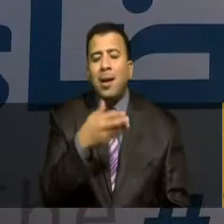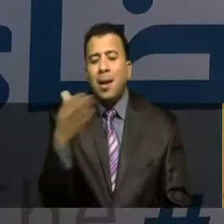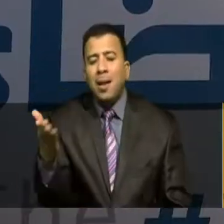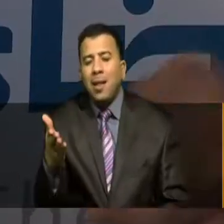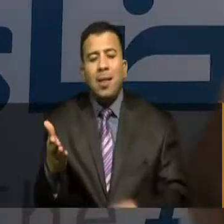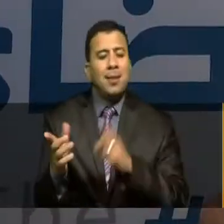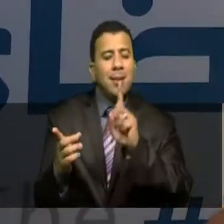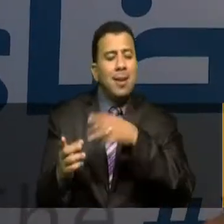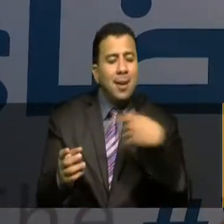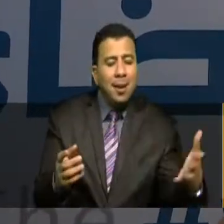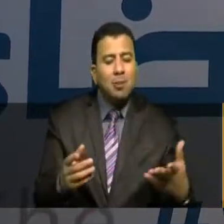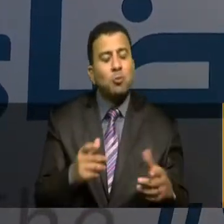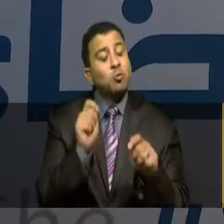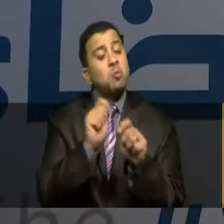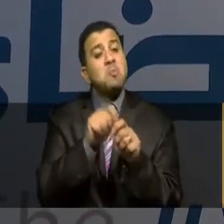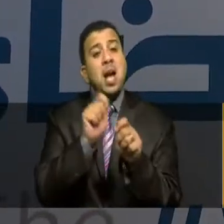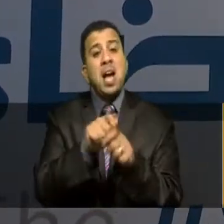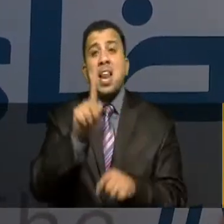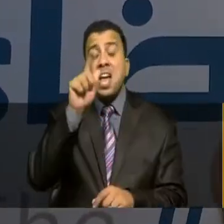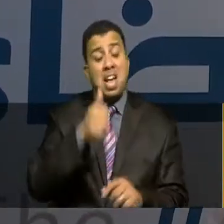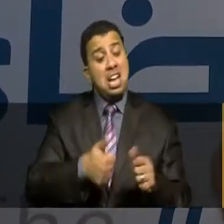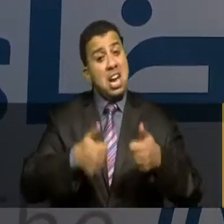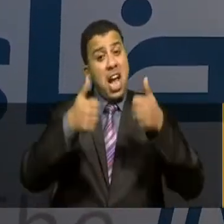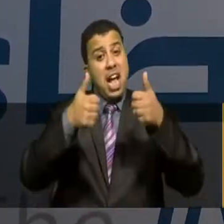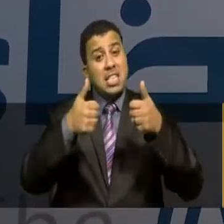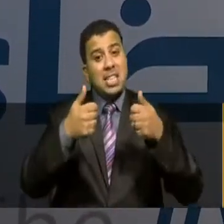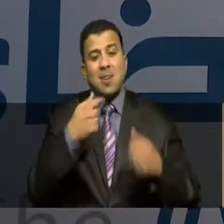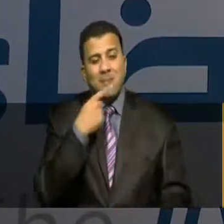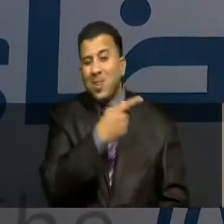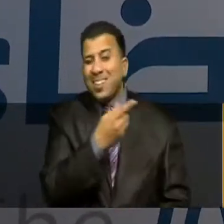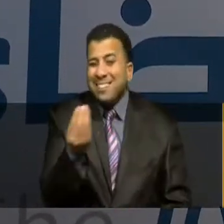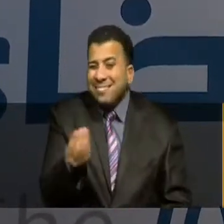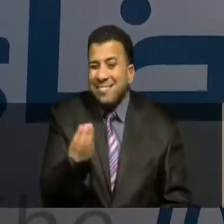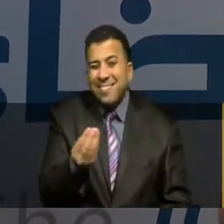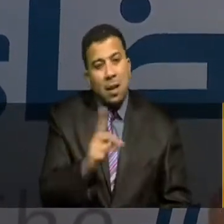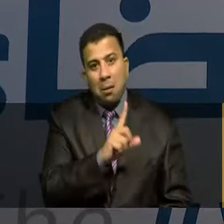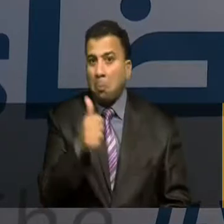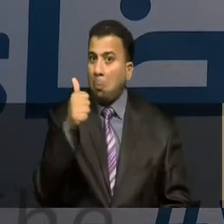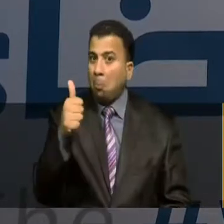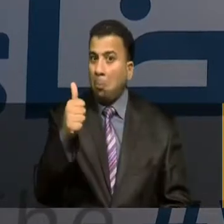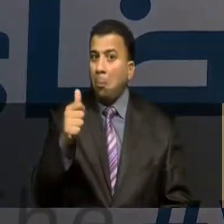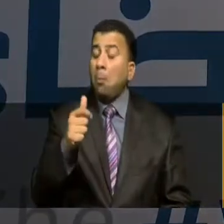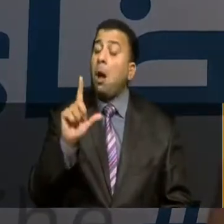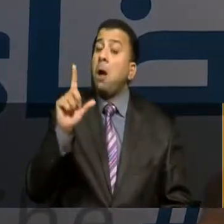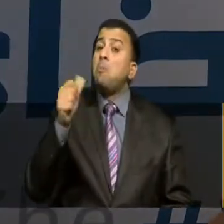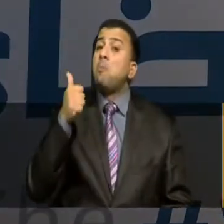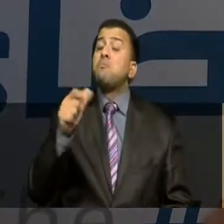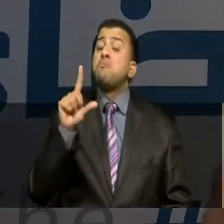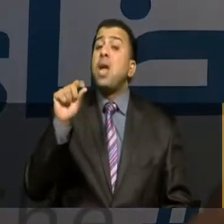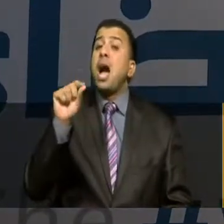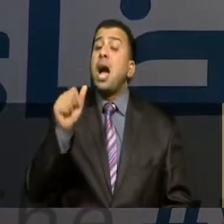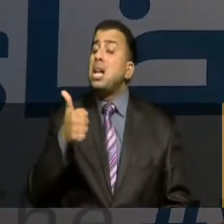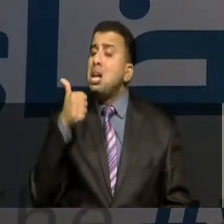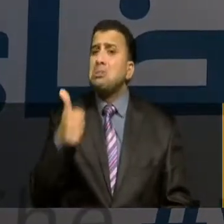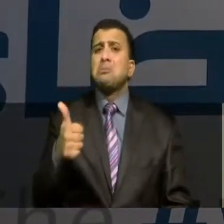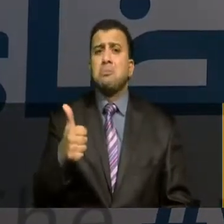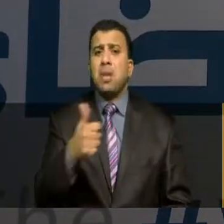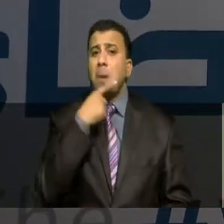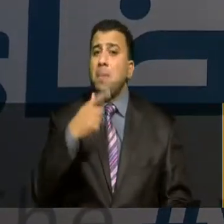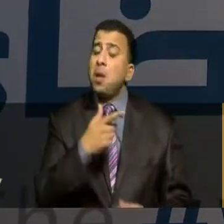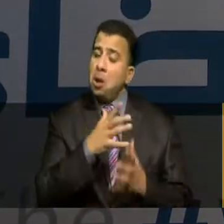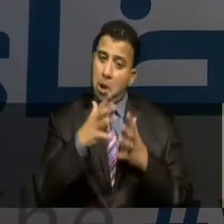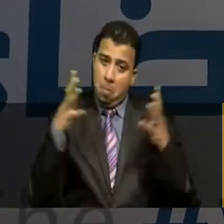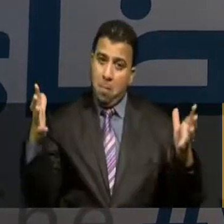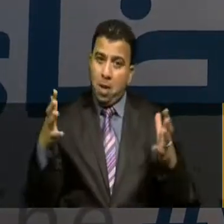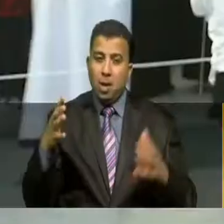من البداية إلى النهاية، فهذا إنجاز، فلا نستهين بهذه القدرات، هاي قدرات عظيمة ولها أيضا باع كبير،